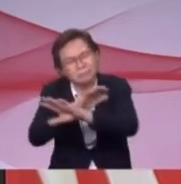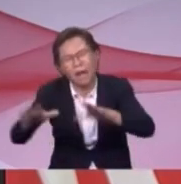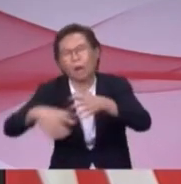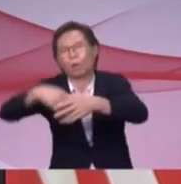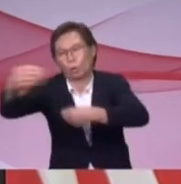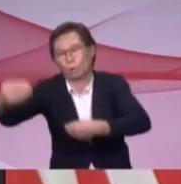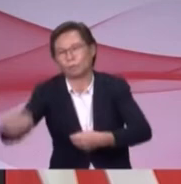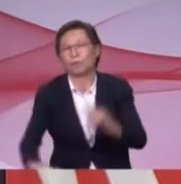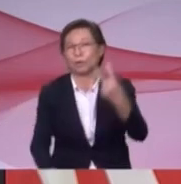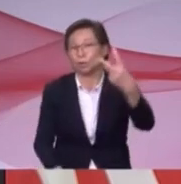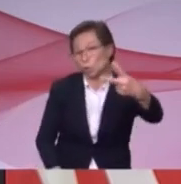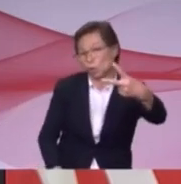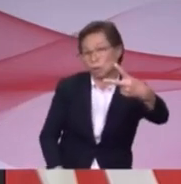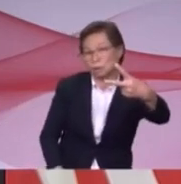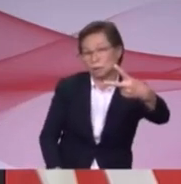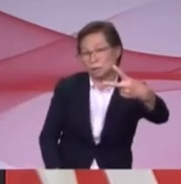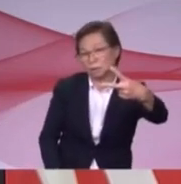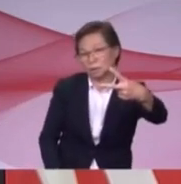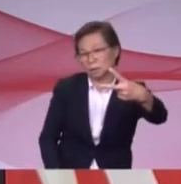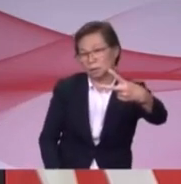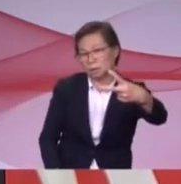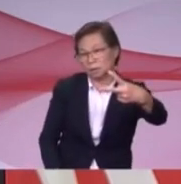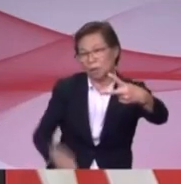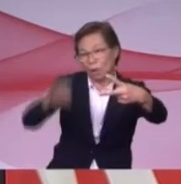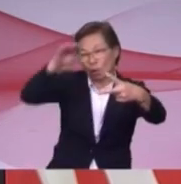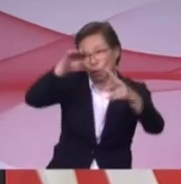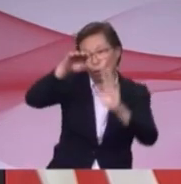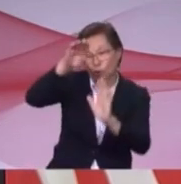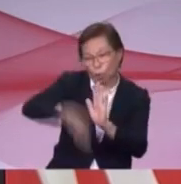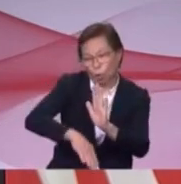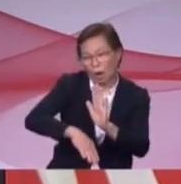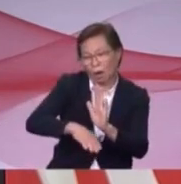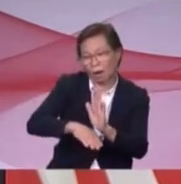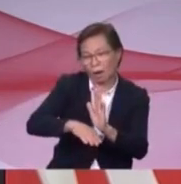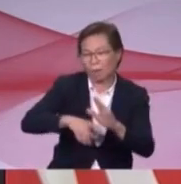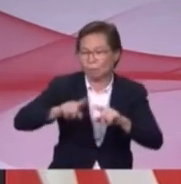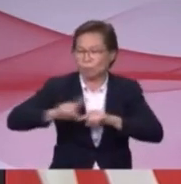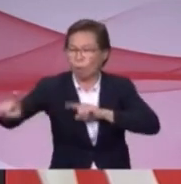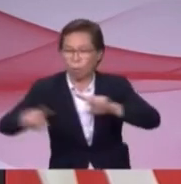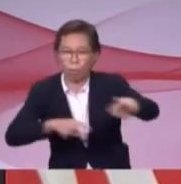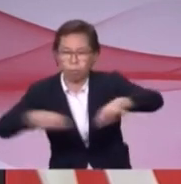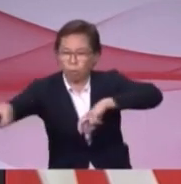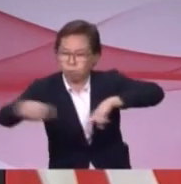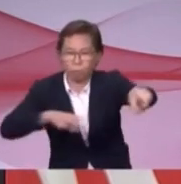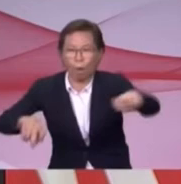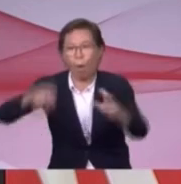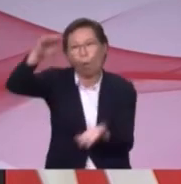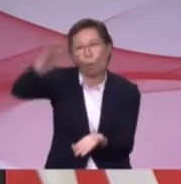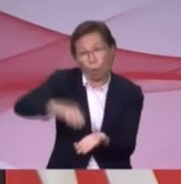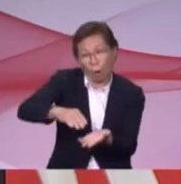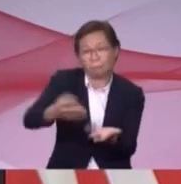Dua strategi kita untuk mengurangkan pergerakan, iaitu dengan